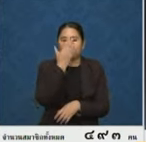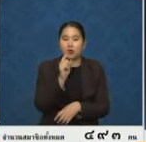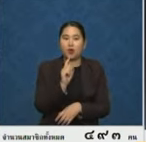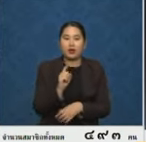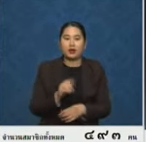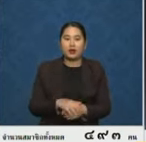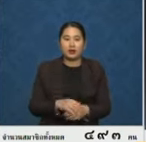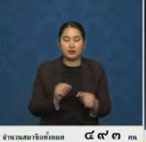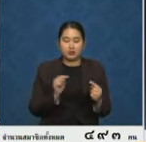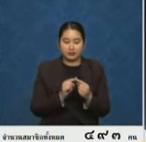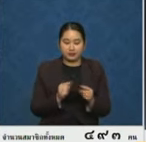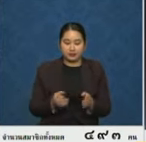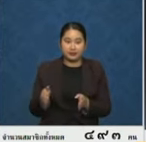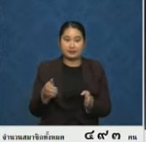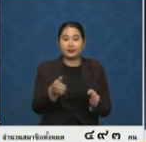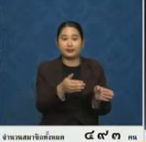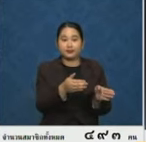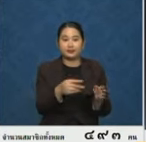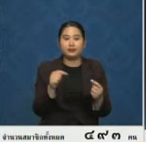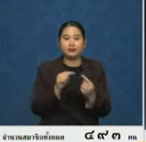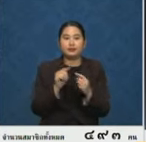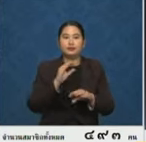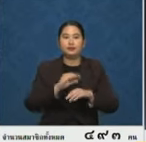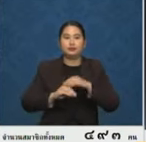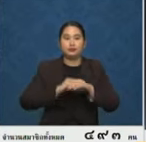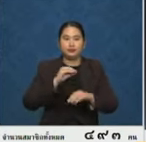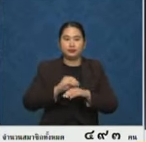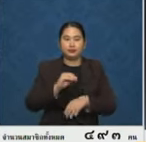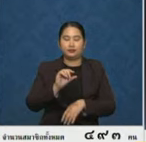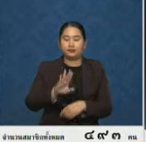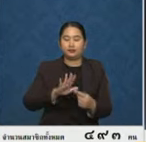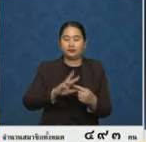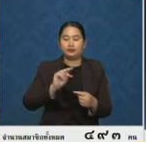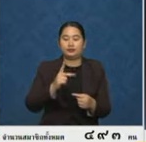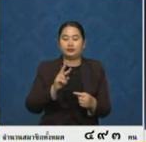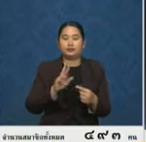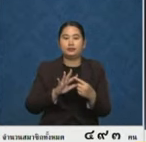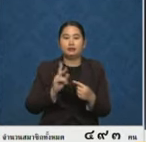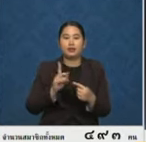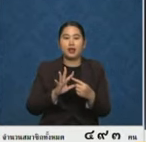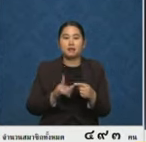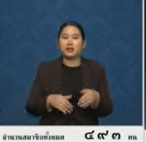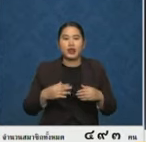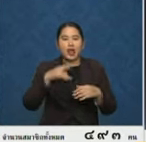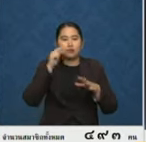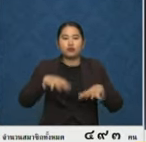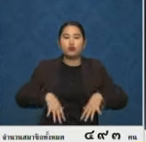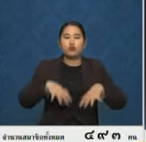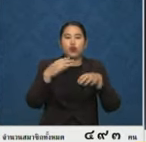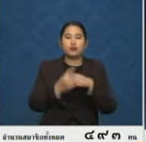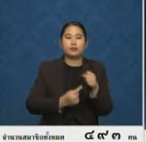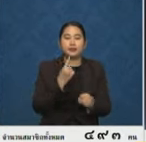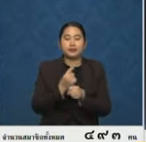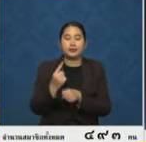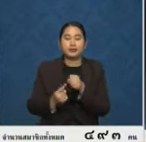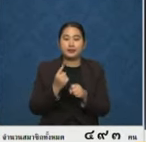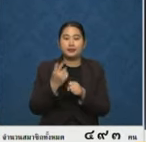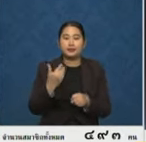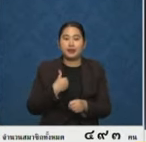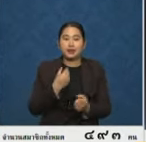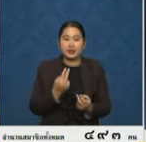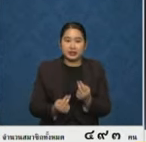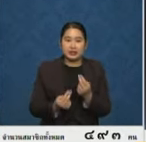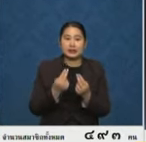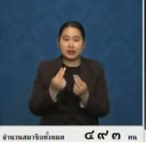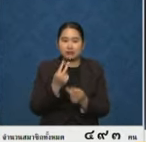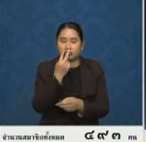บริเวณนี้เนี่ยเป็นบริเวณอยู่ในโครงการบกรโมเดลค่ะซึ่งจะจมอยู่ในน้ำเป็นประจำทุกปีทำให้ดิฉันไปเยี่ยมพี่